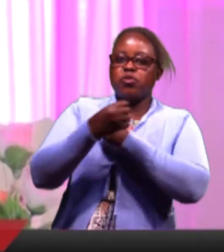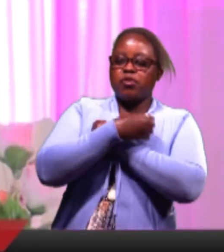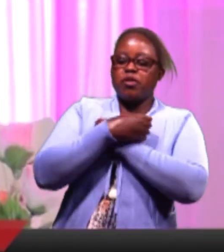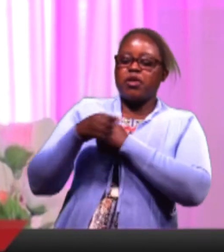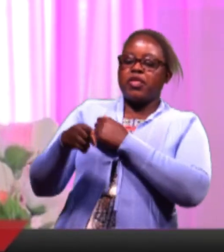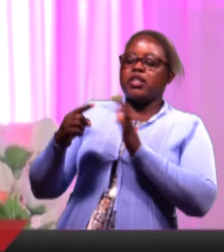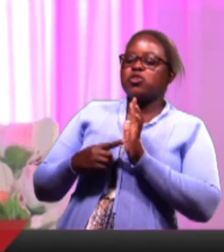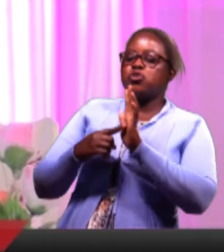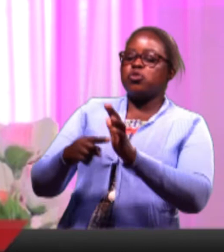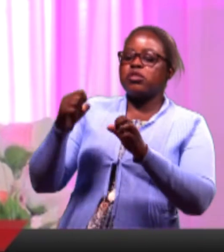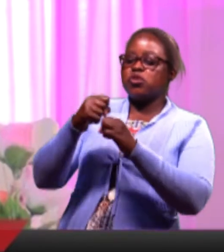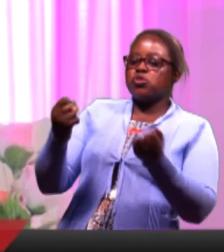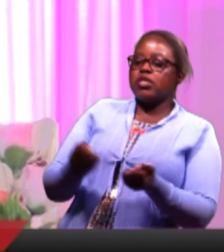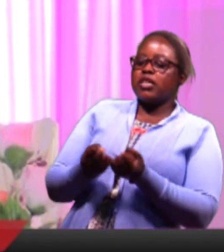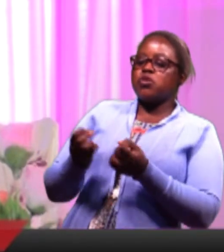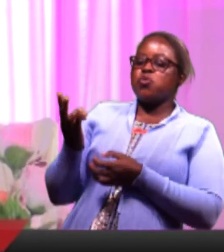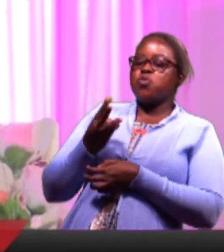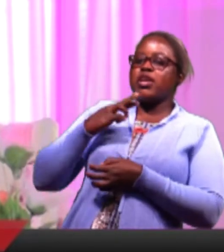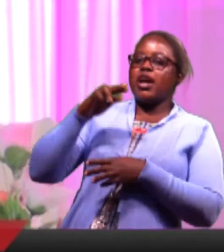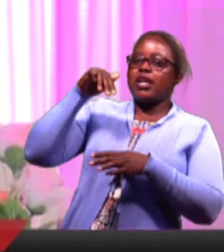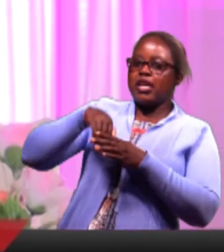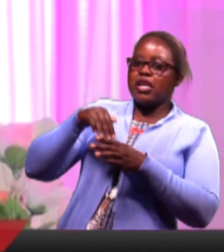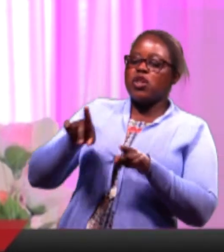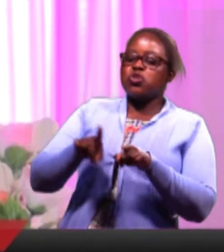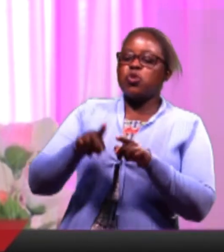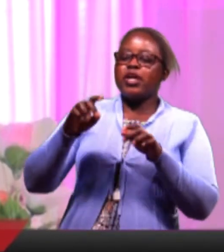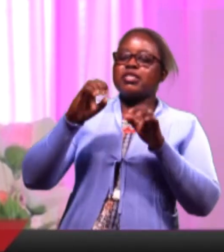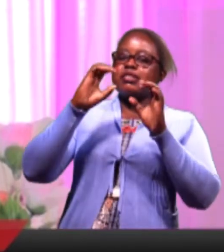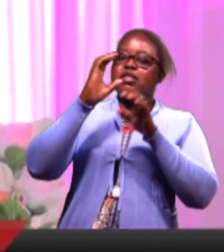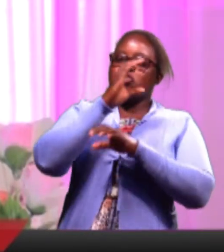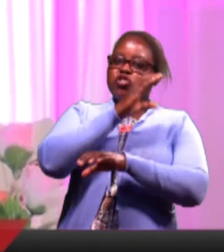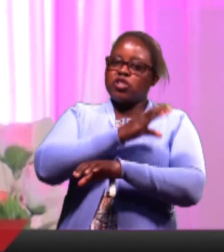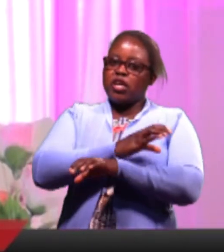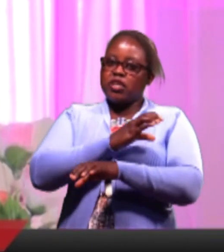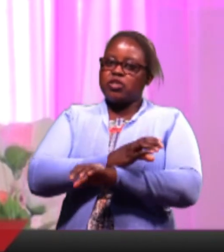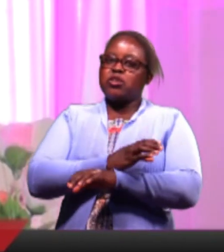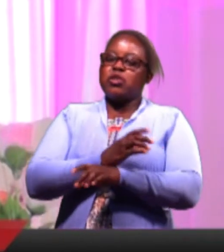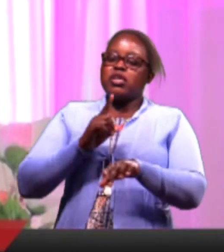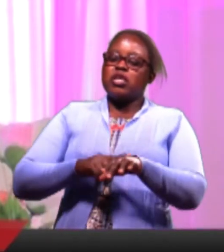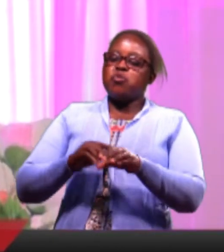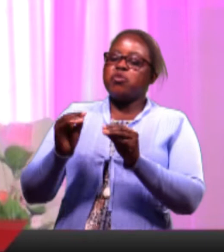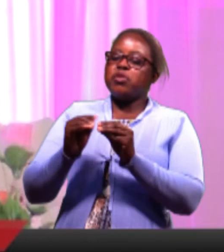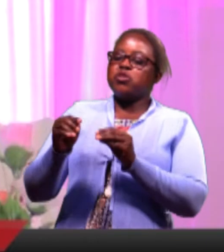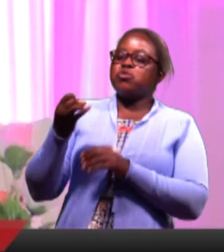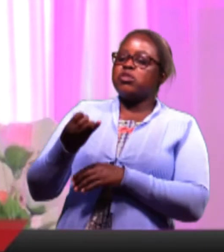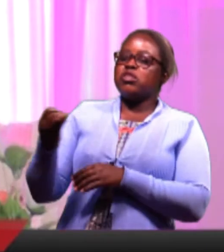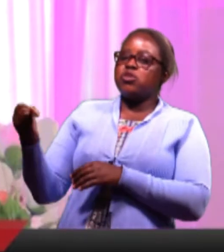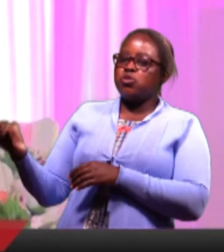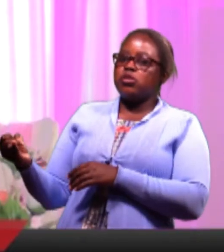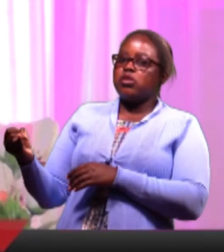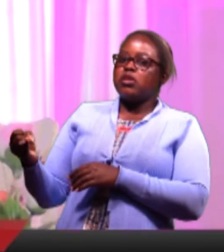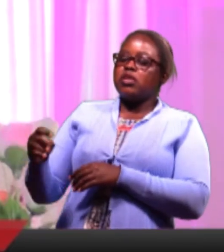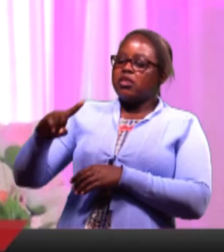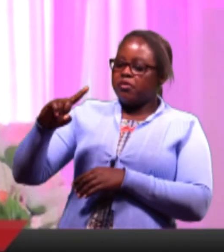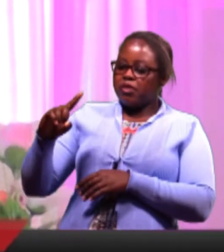the kind of a society we are in. And therefore as a church, when big issues like that